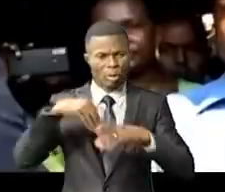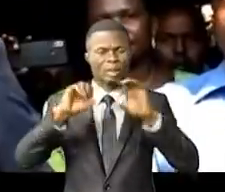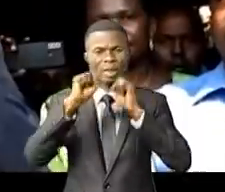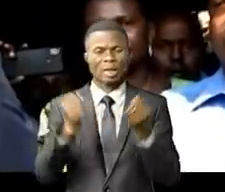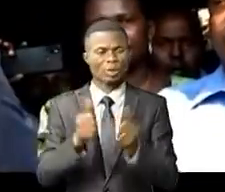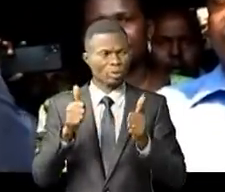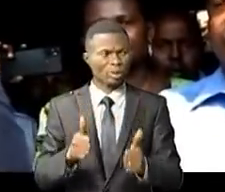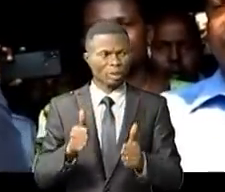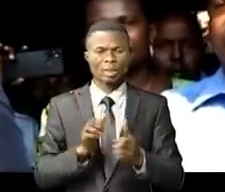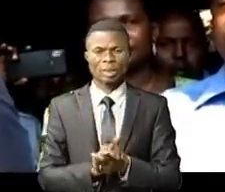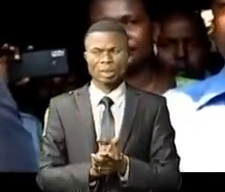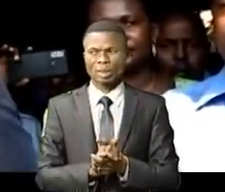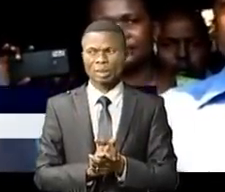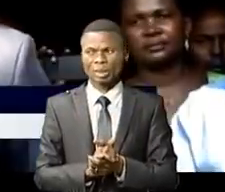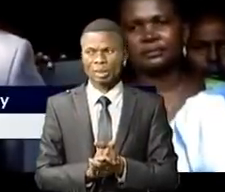société.